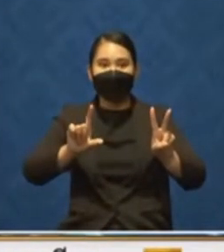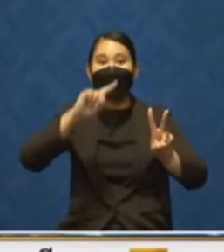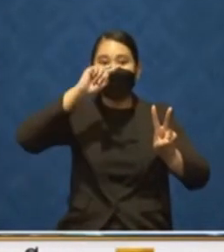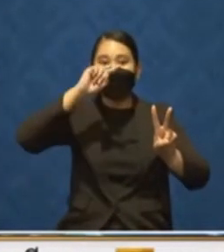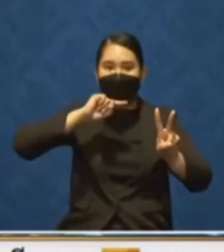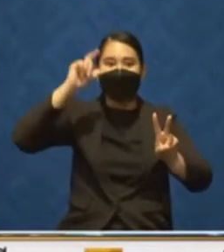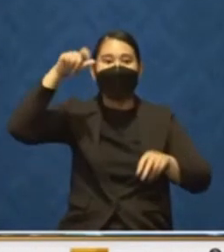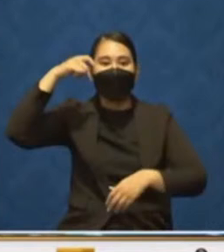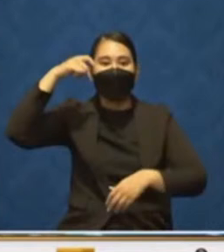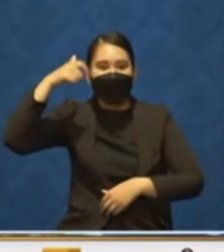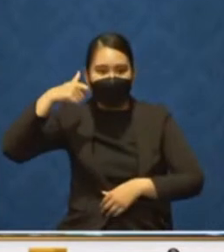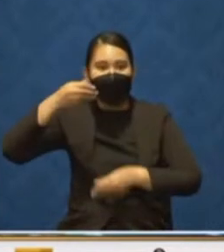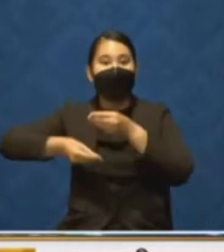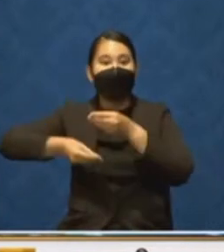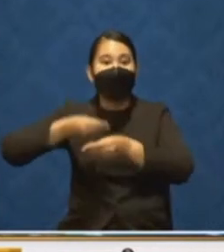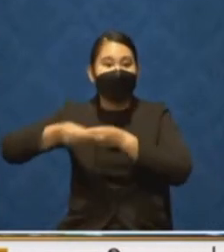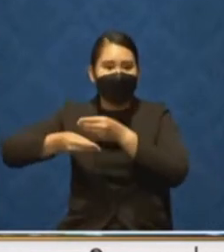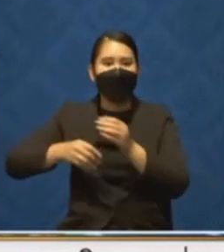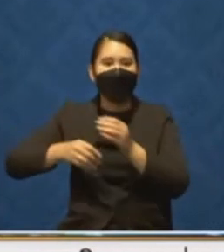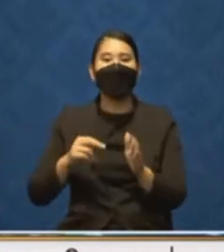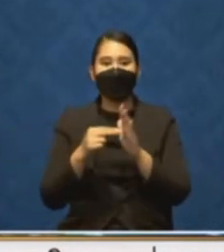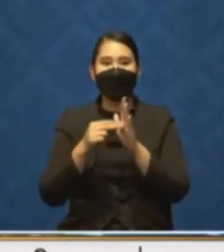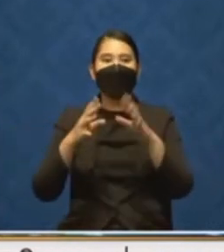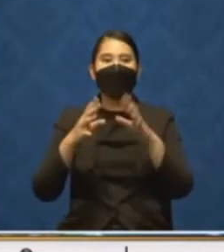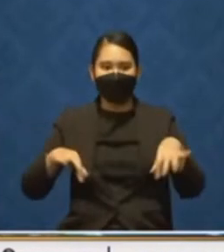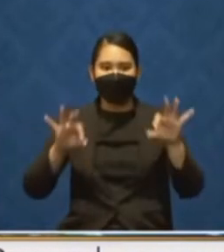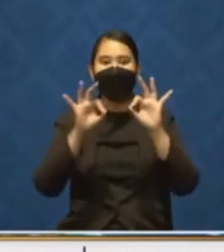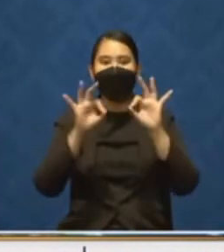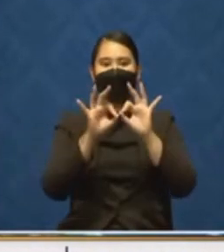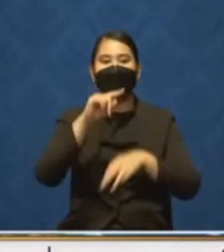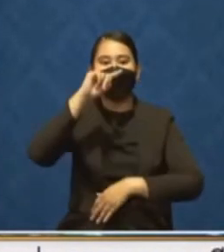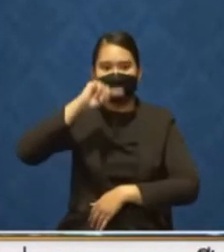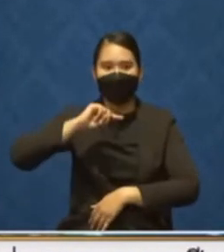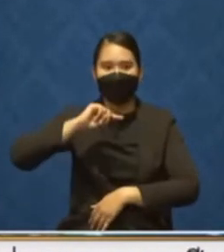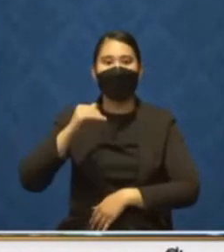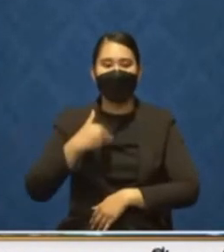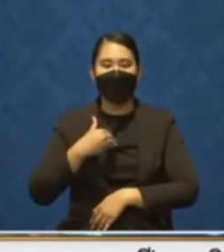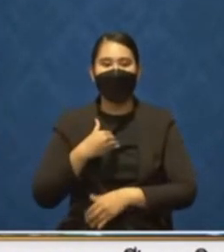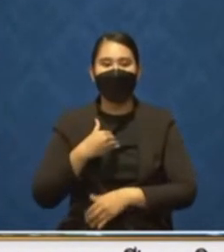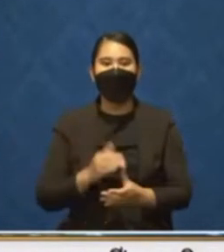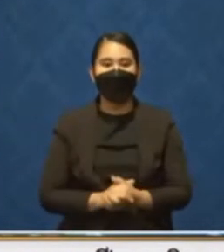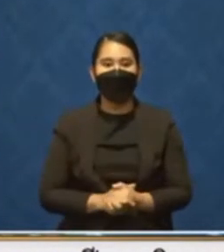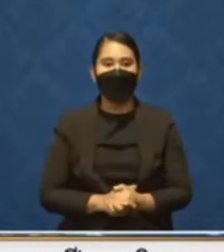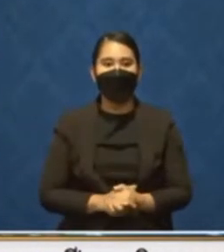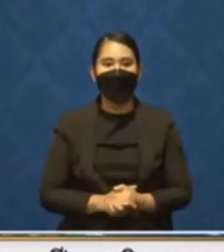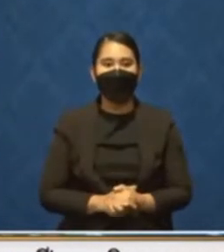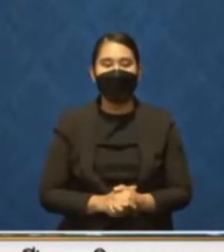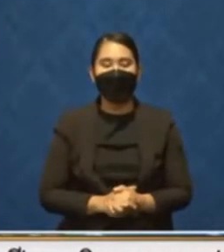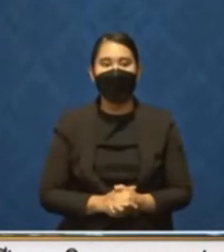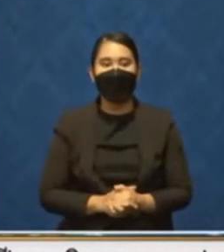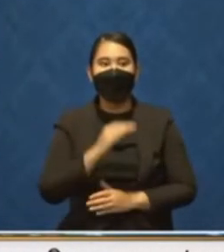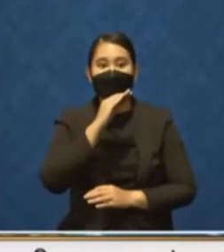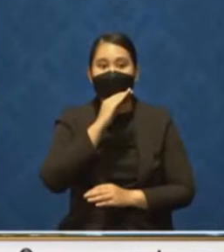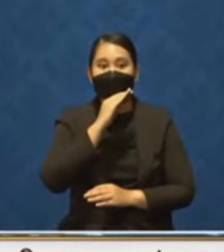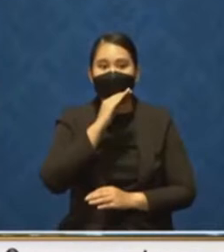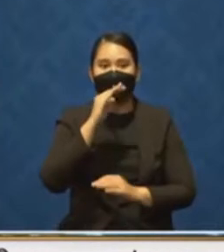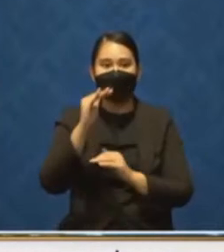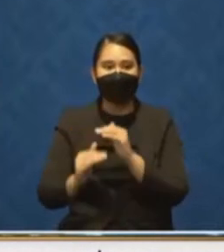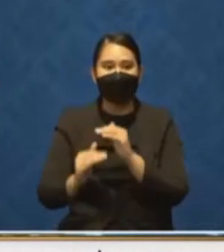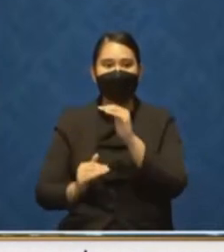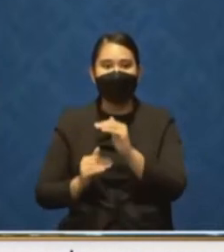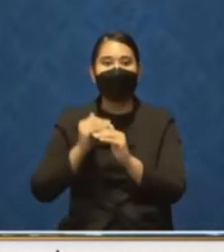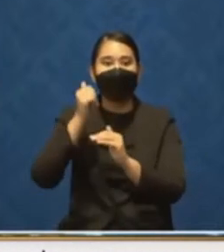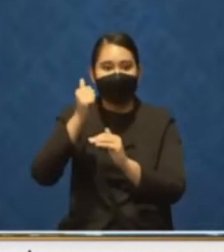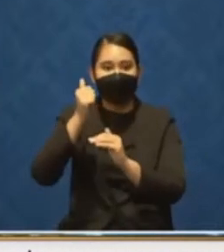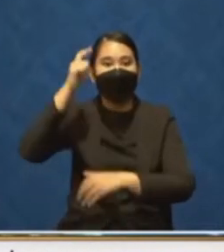ประเทศไทยก็ฉะนั้นเมียนมาร์เป็นประเทศที่มีความสำคัญกับประเทศไทยมากแต่ถ้าเราทำให้ดีเพื่อนบ้านเรา